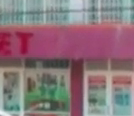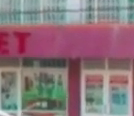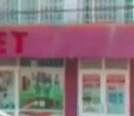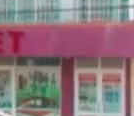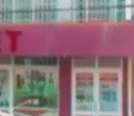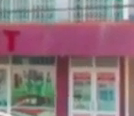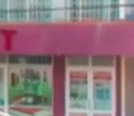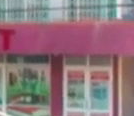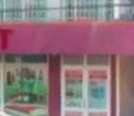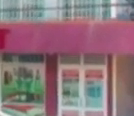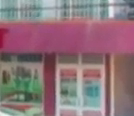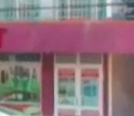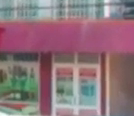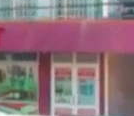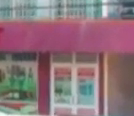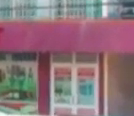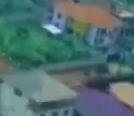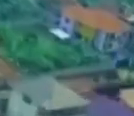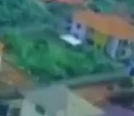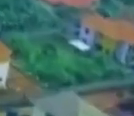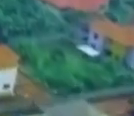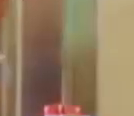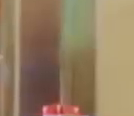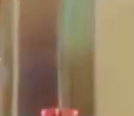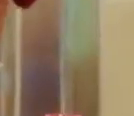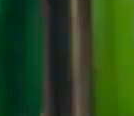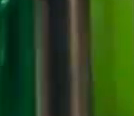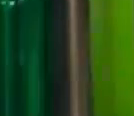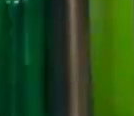Zion Estate. Your home, your prestige.